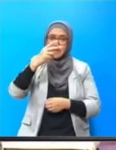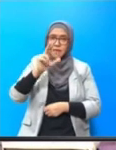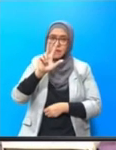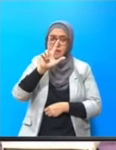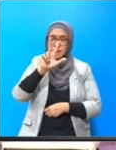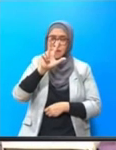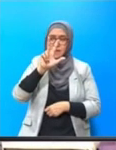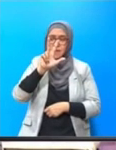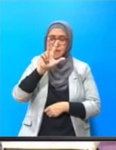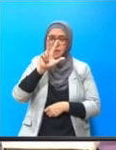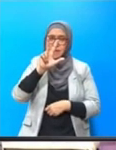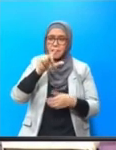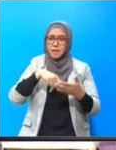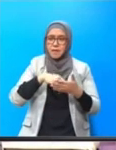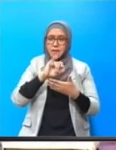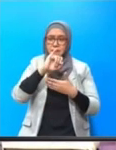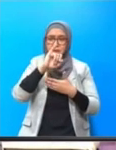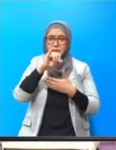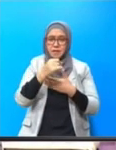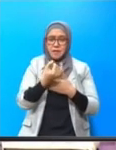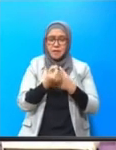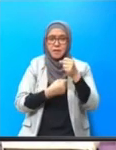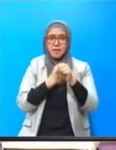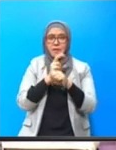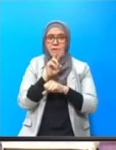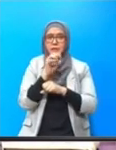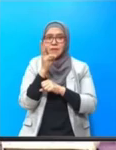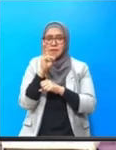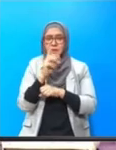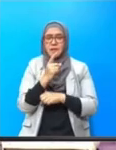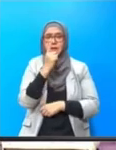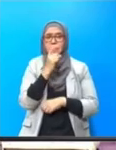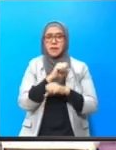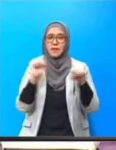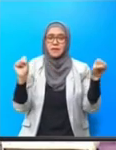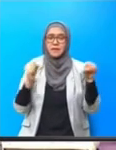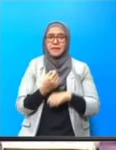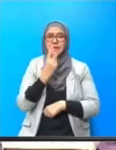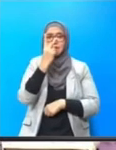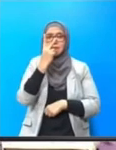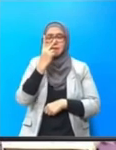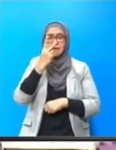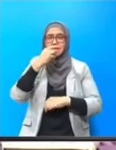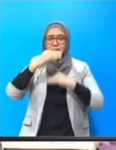projek pada 2016, 1 dah siap, 2 dalam pembinaan,